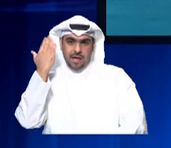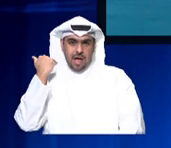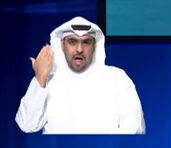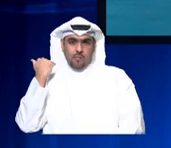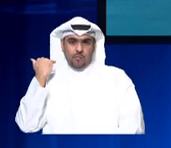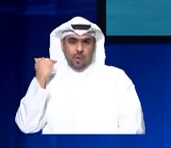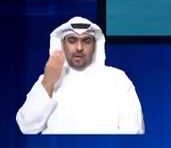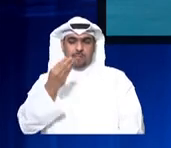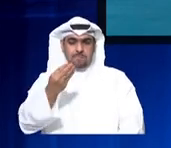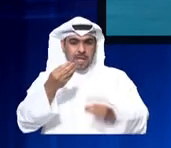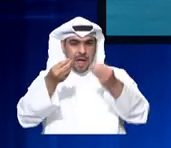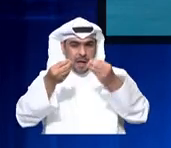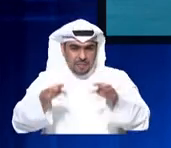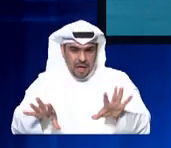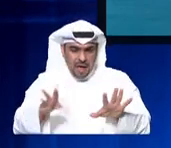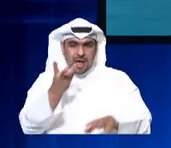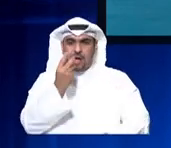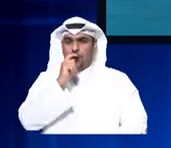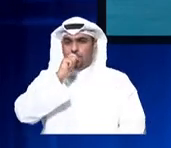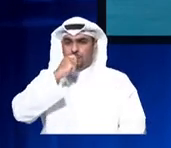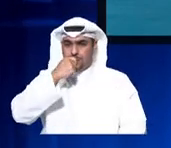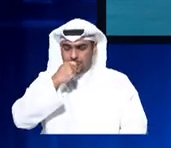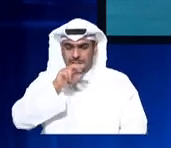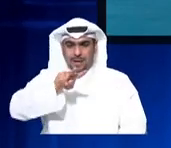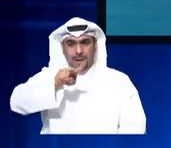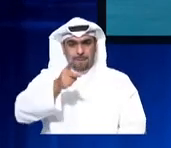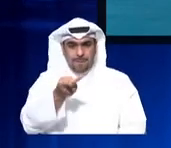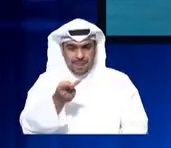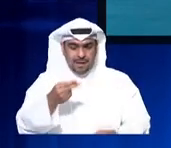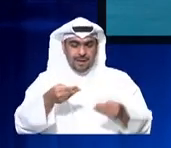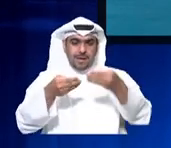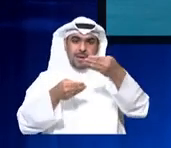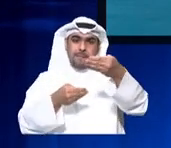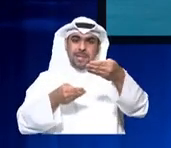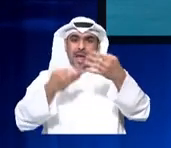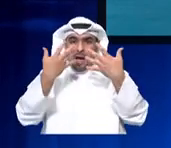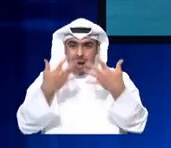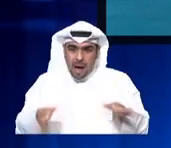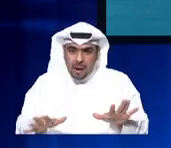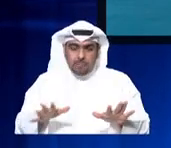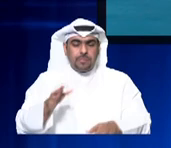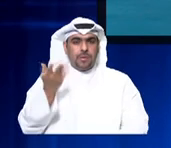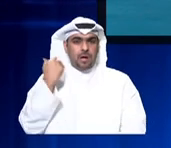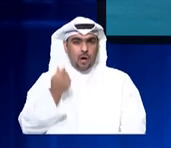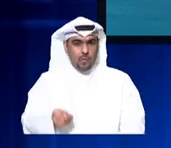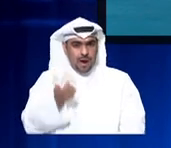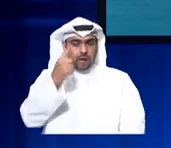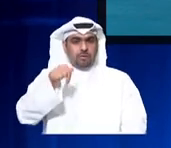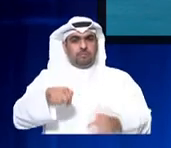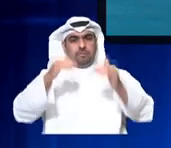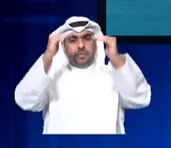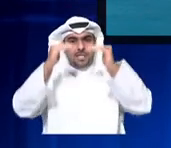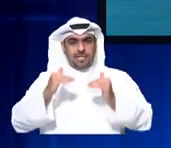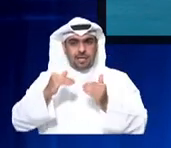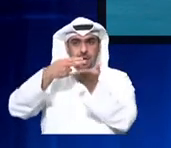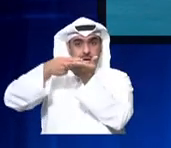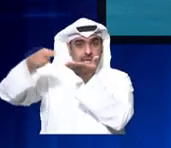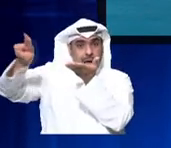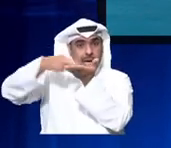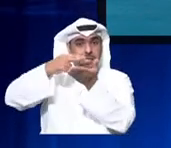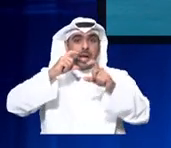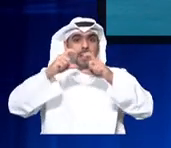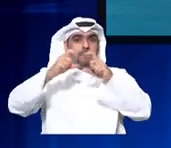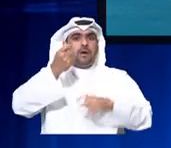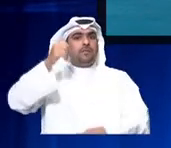المقدمة والتكلفة الفعلية لها. وساهمت هذه الجهود كذلك بخلق بيئة تنافسية بين البنوك